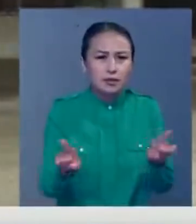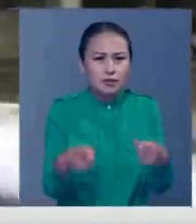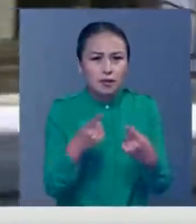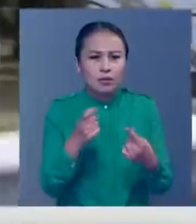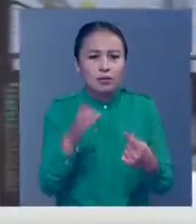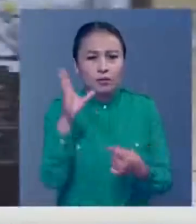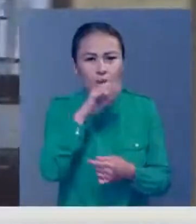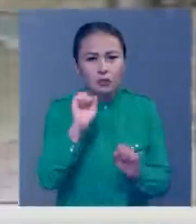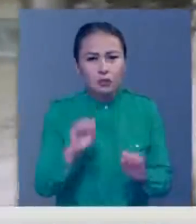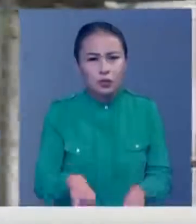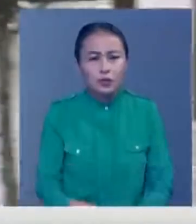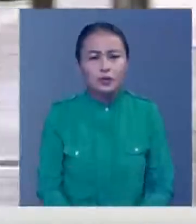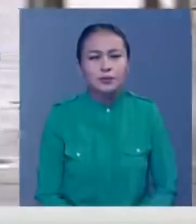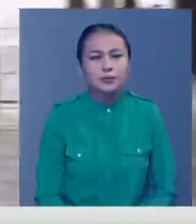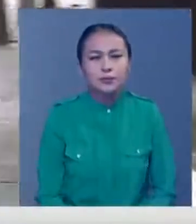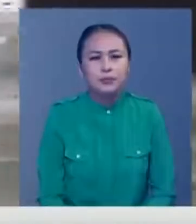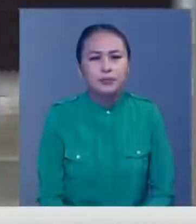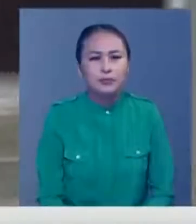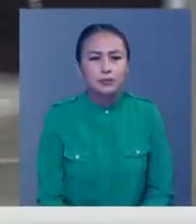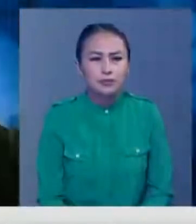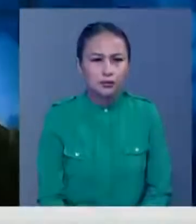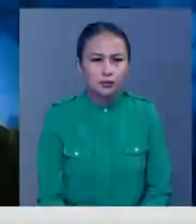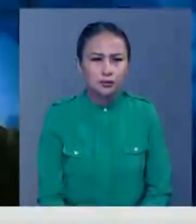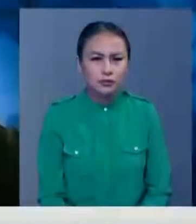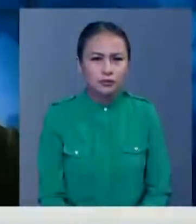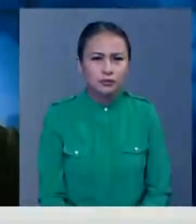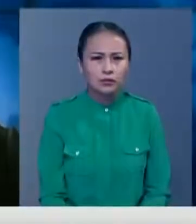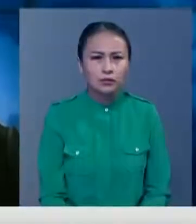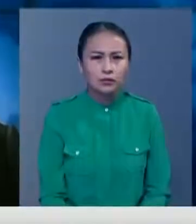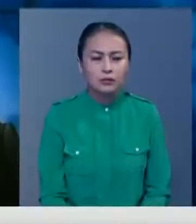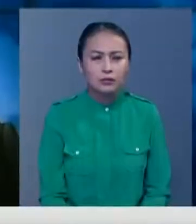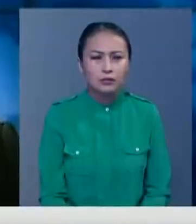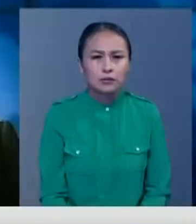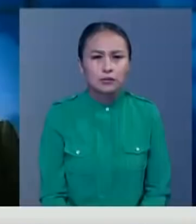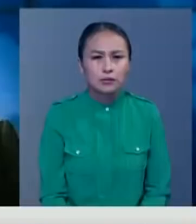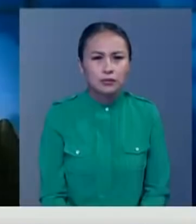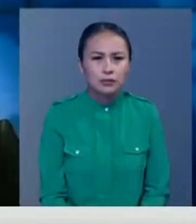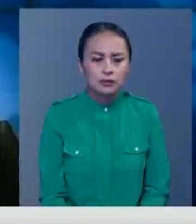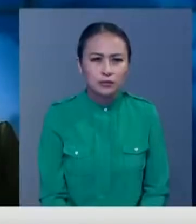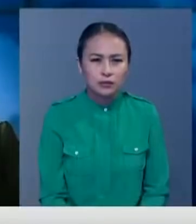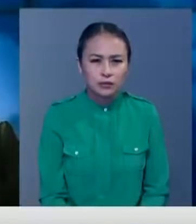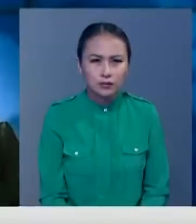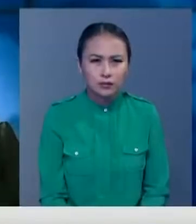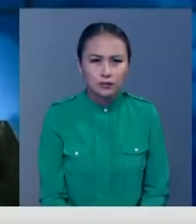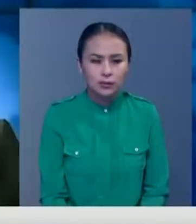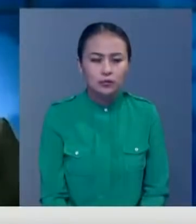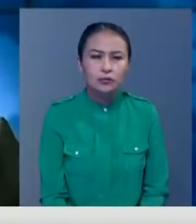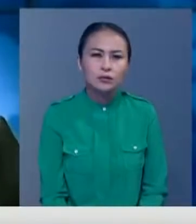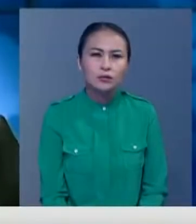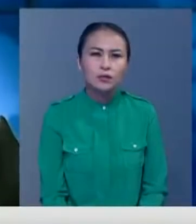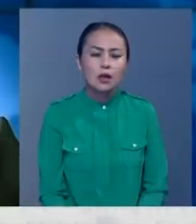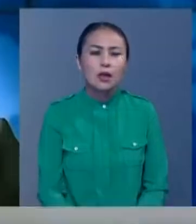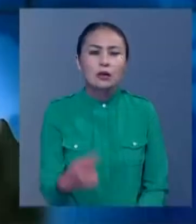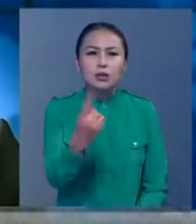еңсеруге мүмкіндік береді, дейді ол. Cities are bearing the brunt of the crisis.